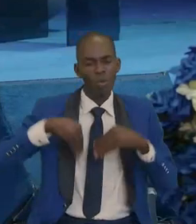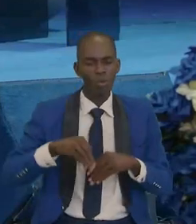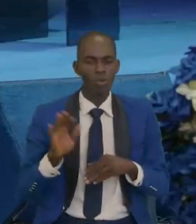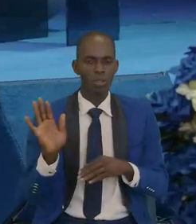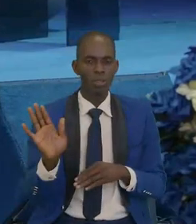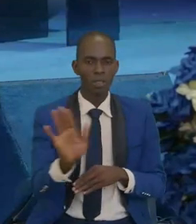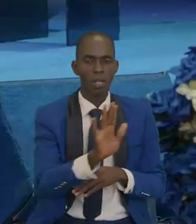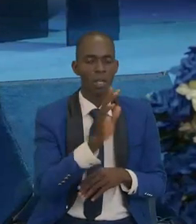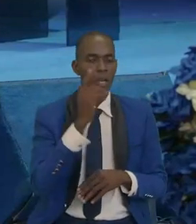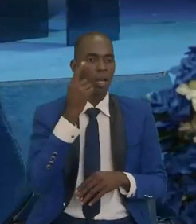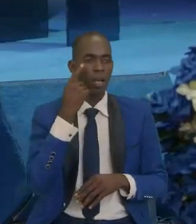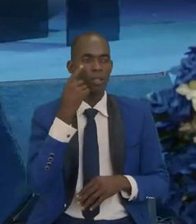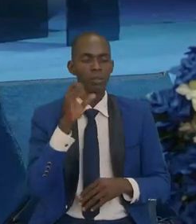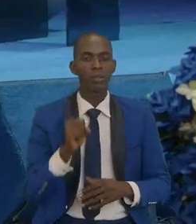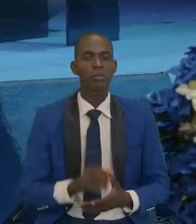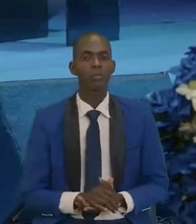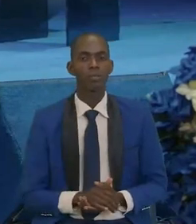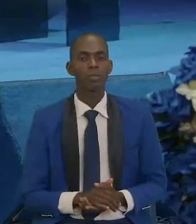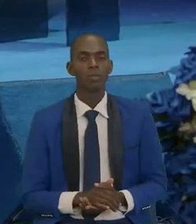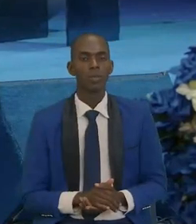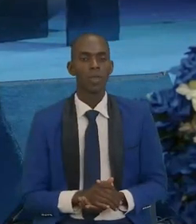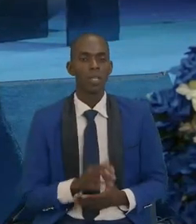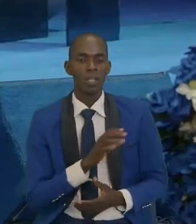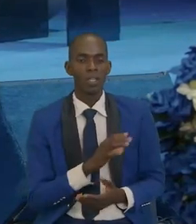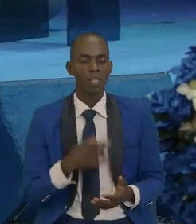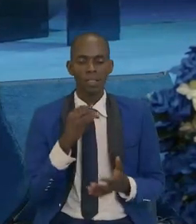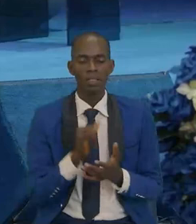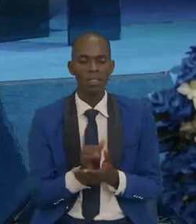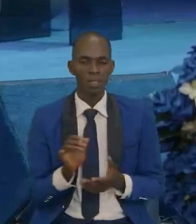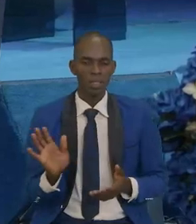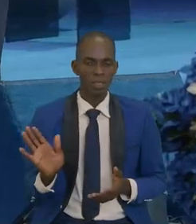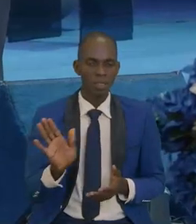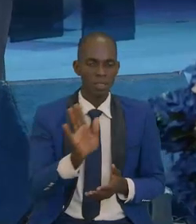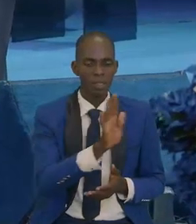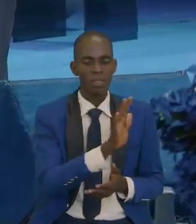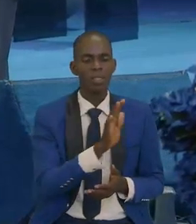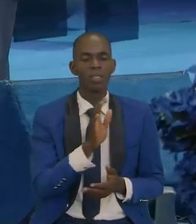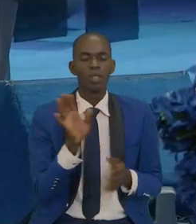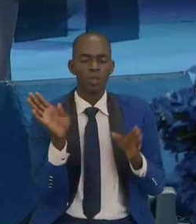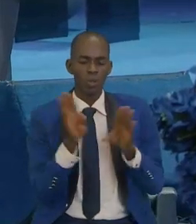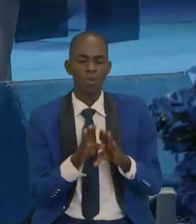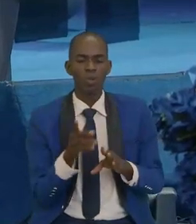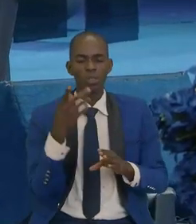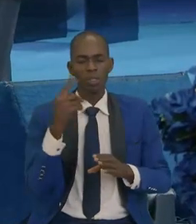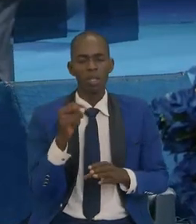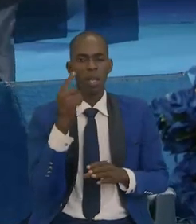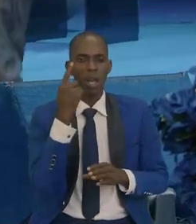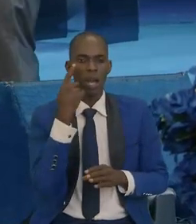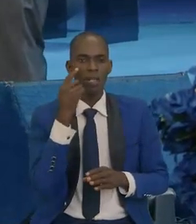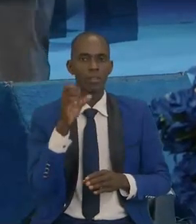pas dit que Satan leur a fermé les yeux. Il a dit